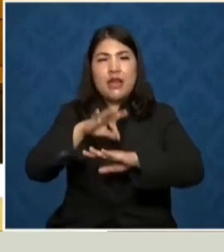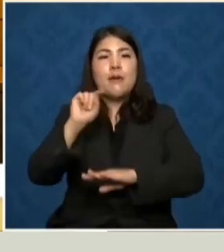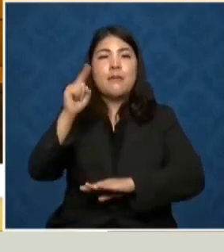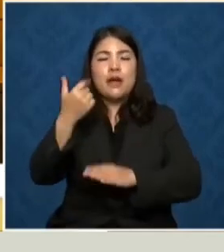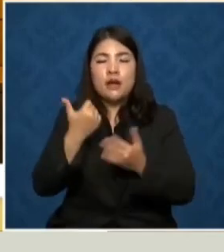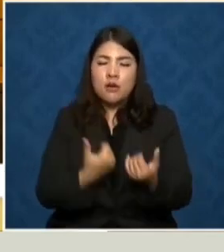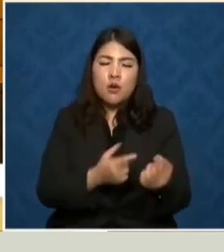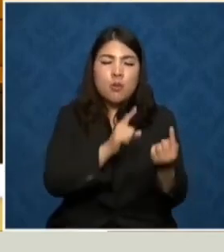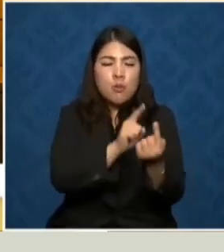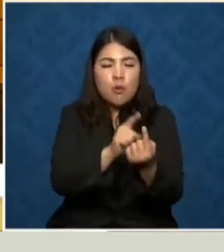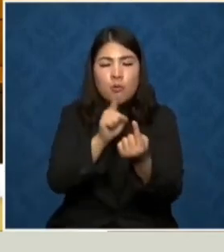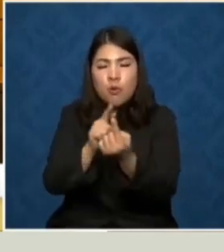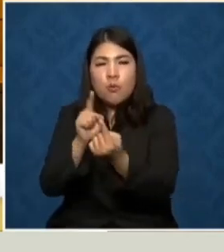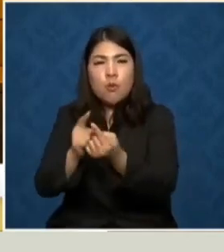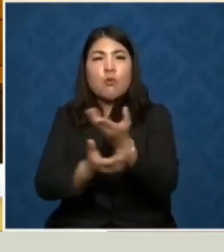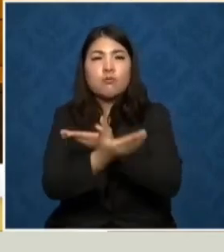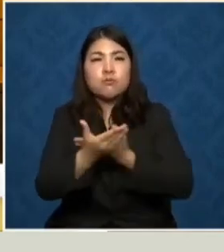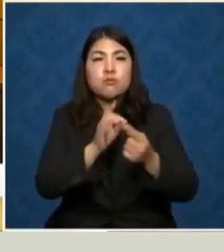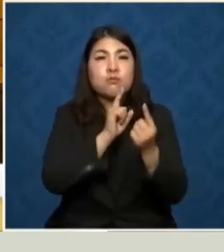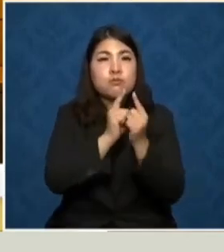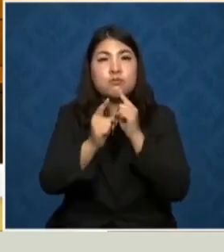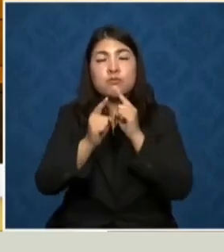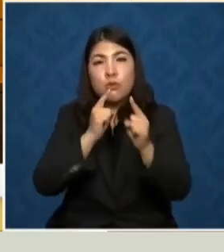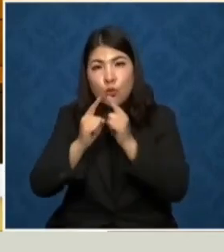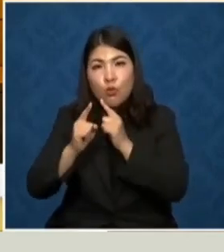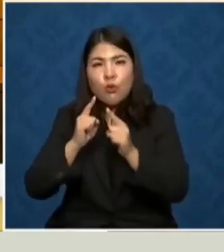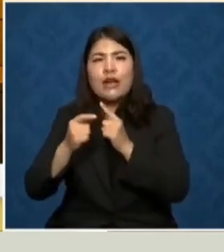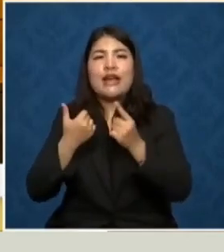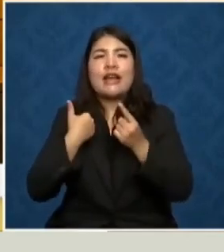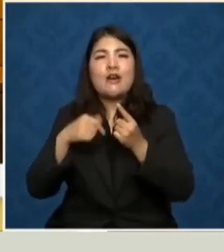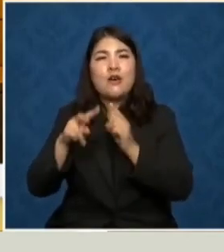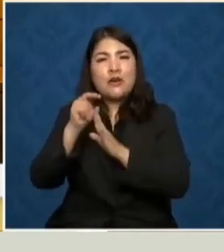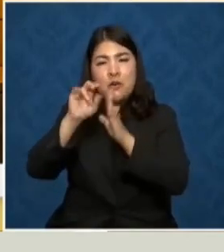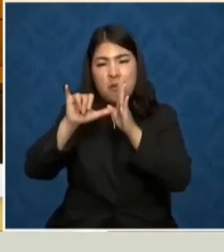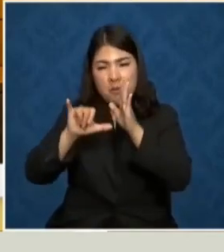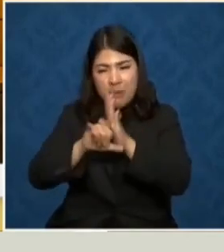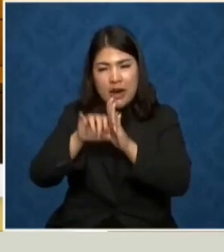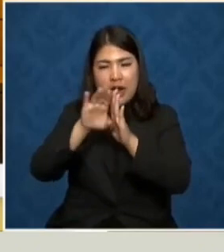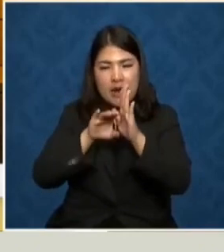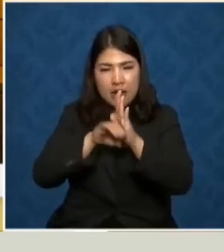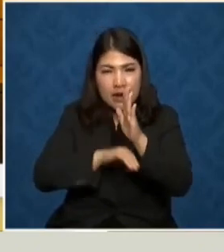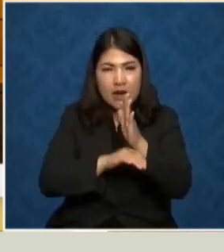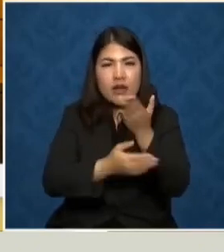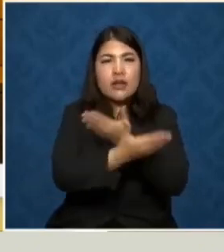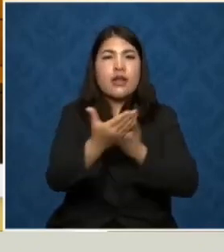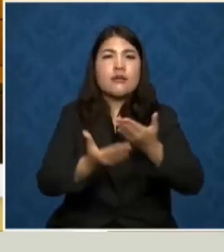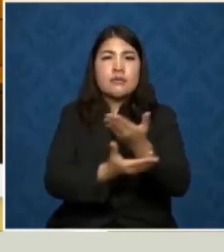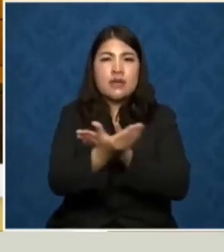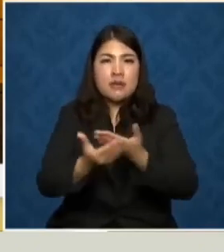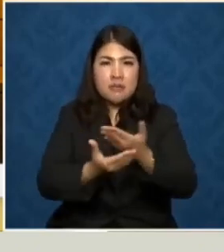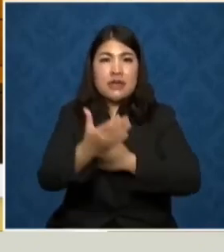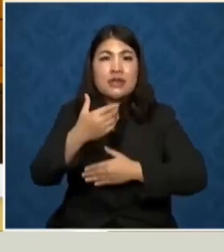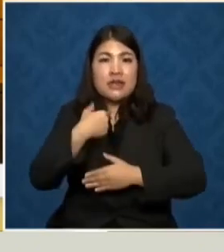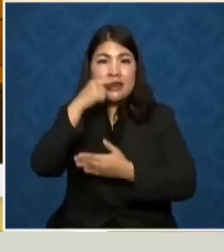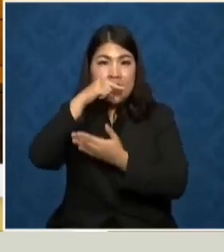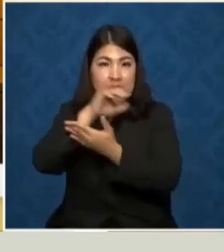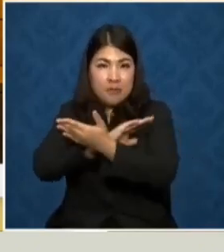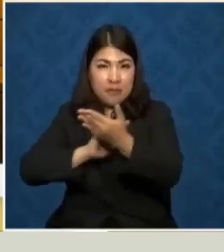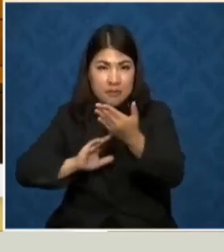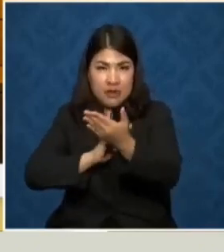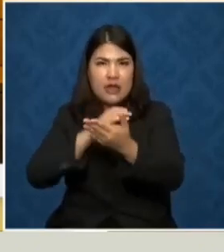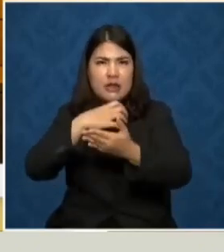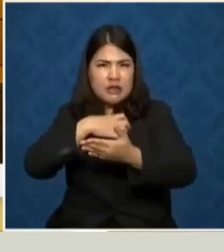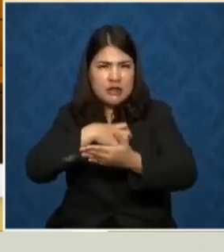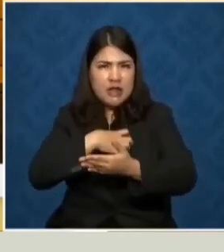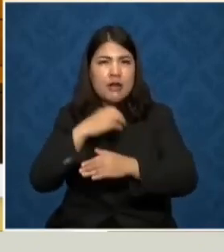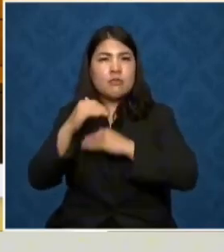ปะพูดคุยแล้วก็ไปแลกเปลี่ยนนโยบายซึ่งกันและกันเพื่อที่จะให้ประเทศไทยมีตัวตนในเวทีโลกไม่ว่